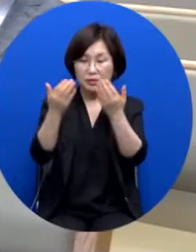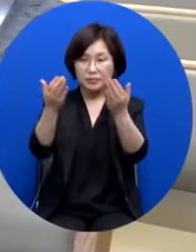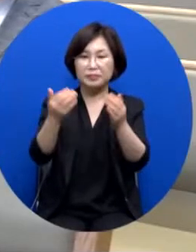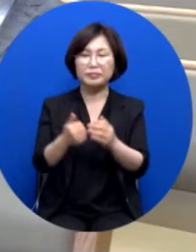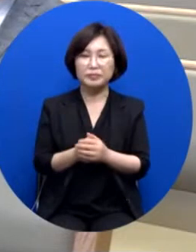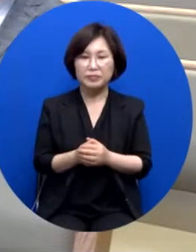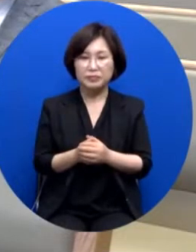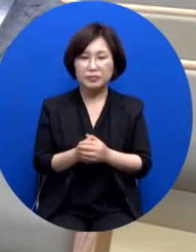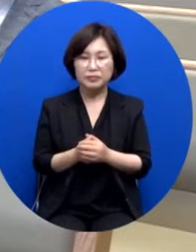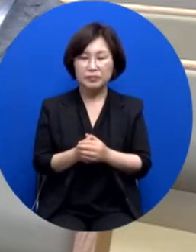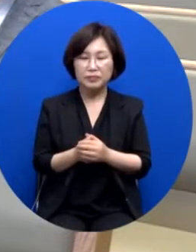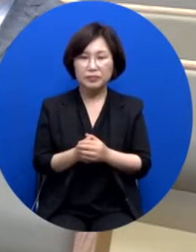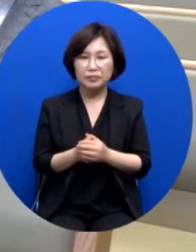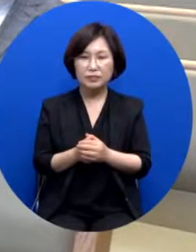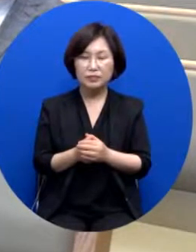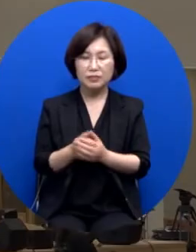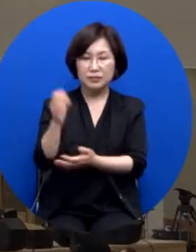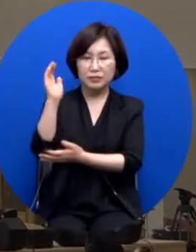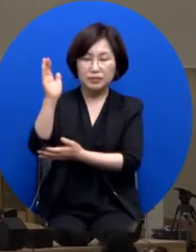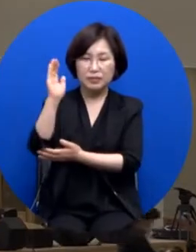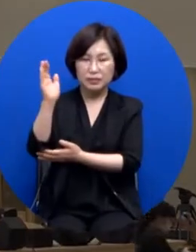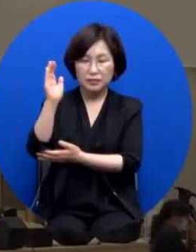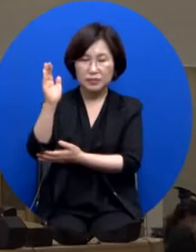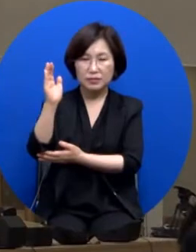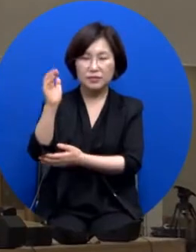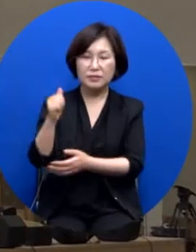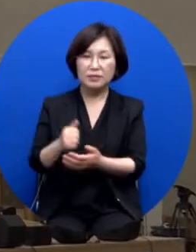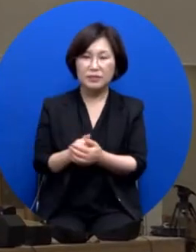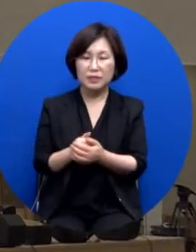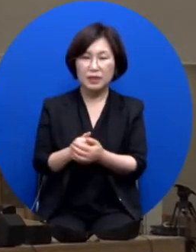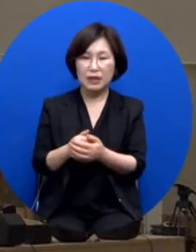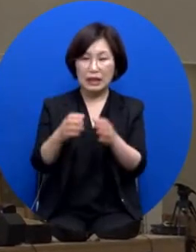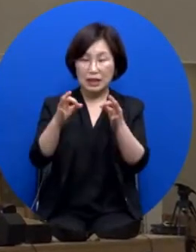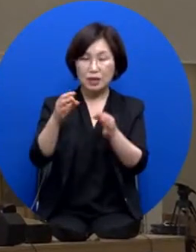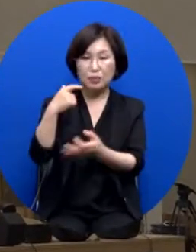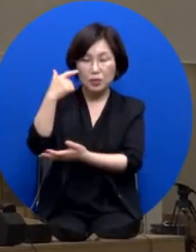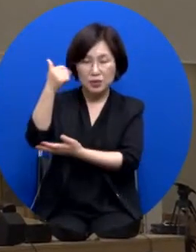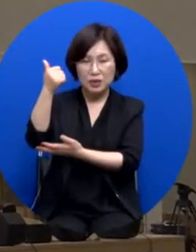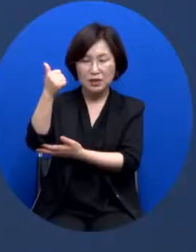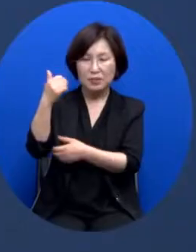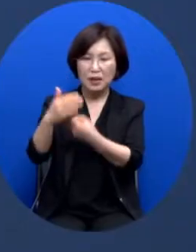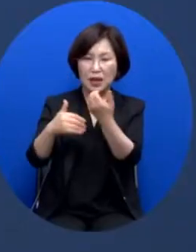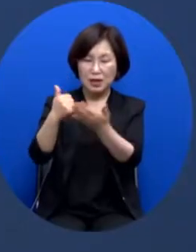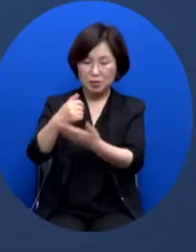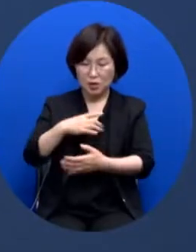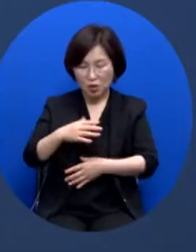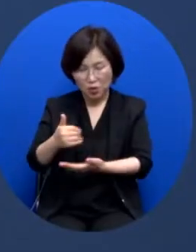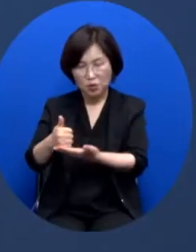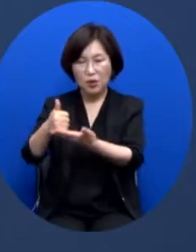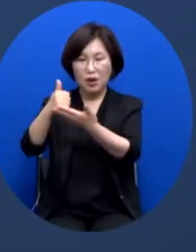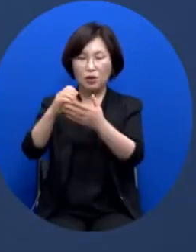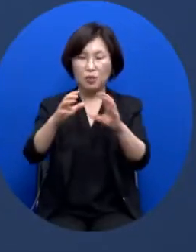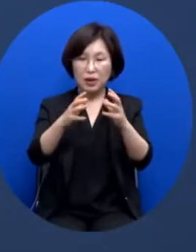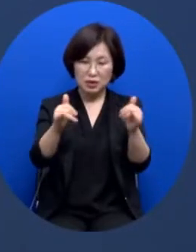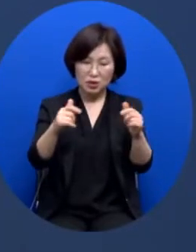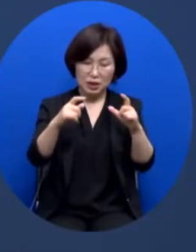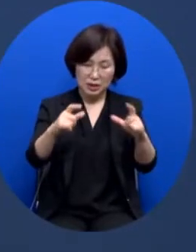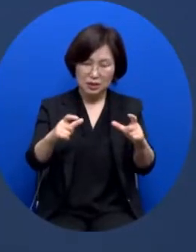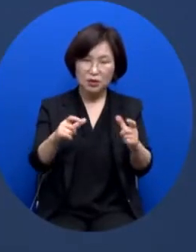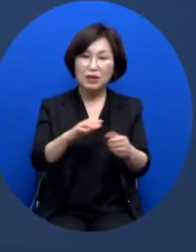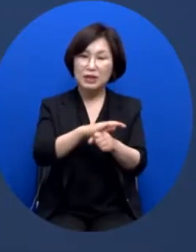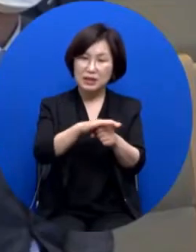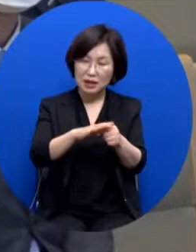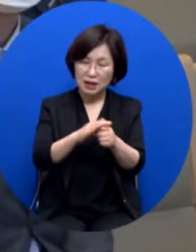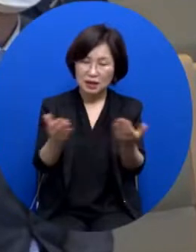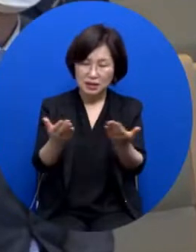드렸습니다 예배에서 말씀을 저는 북이 총 직전회장 김문훈 목사는 하나님을 경외하고 백성과 지역을 사랑하는 마음으로